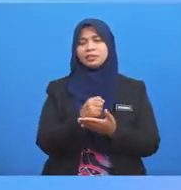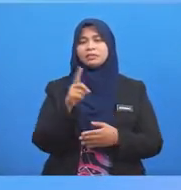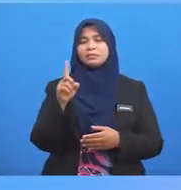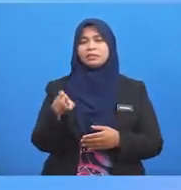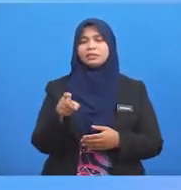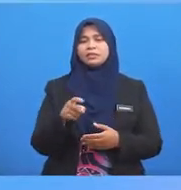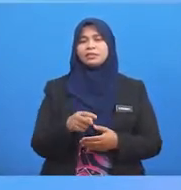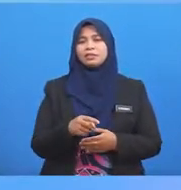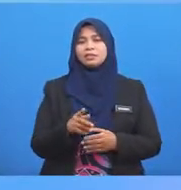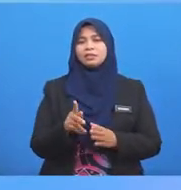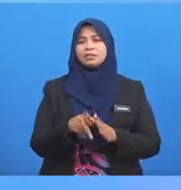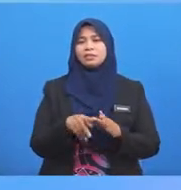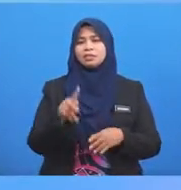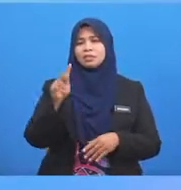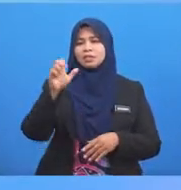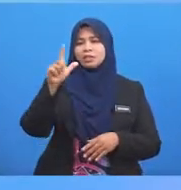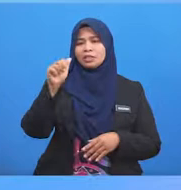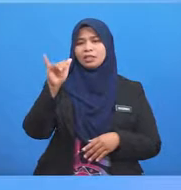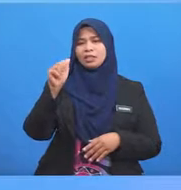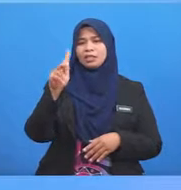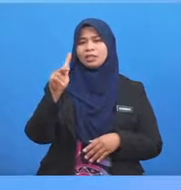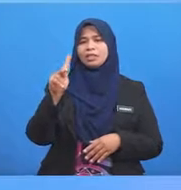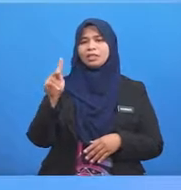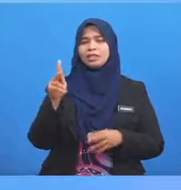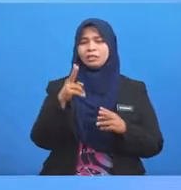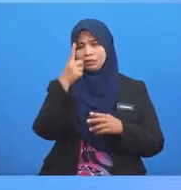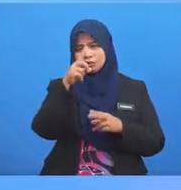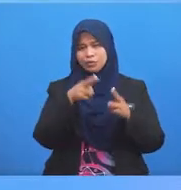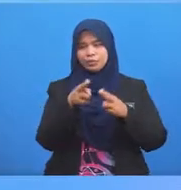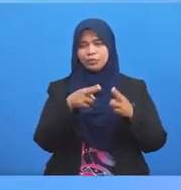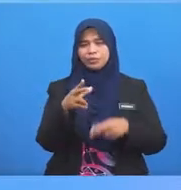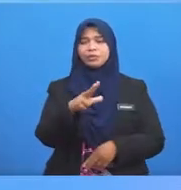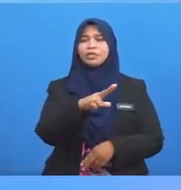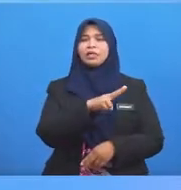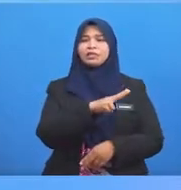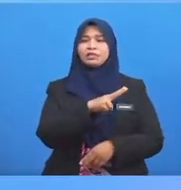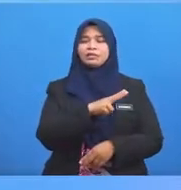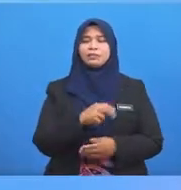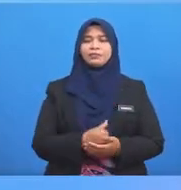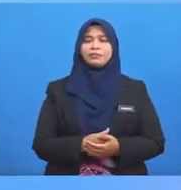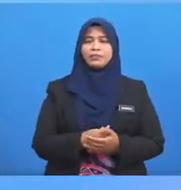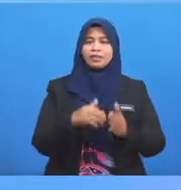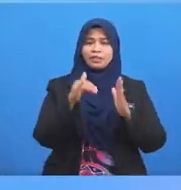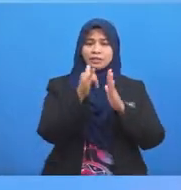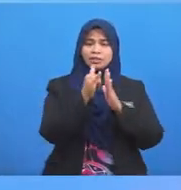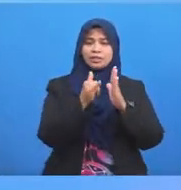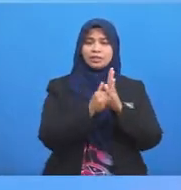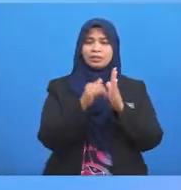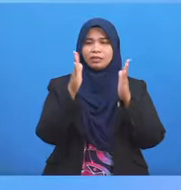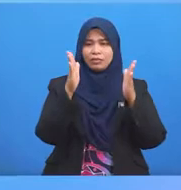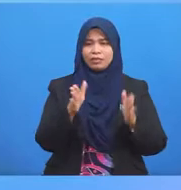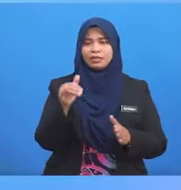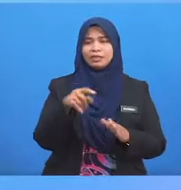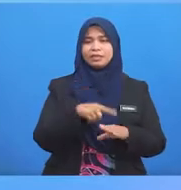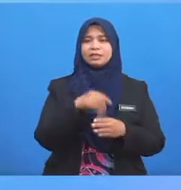hendaklah berkelayakan menguruskan harta. Syarat bagi orang yang dijamin pula